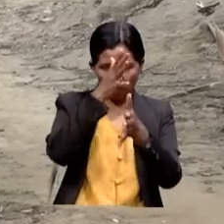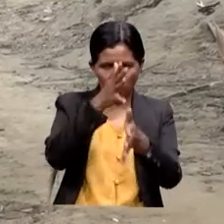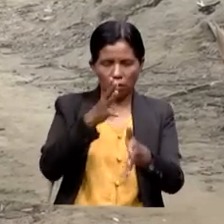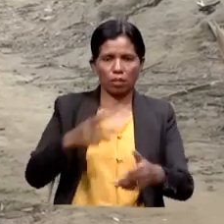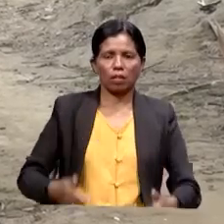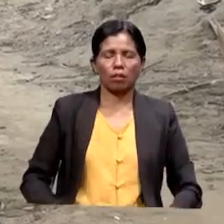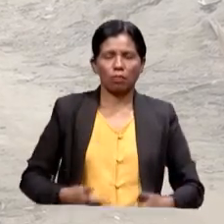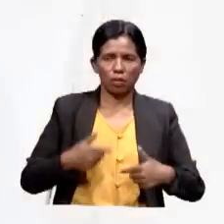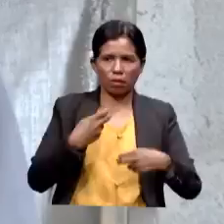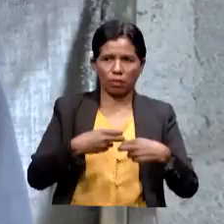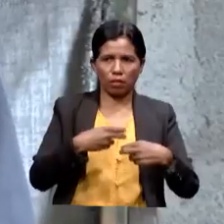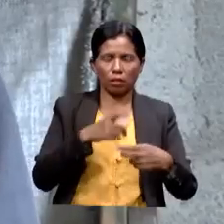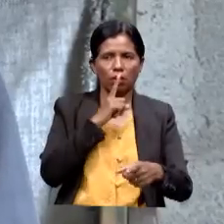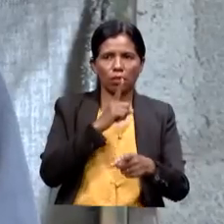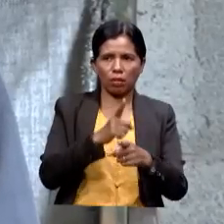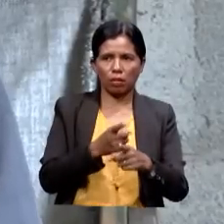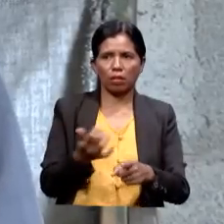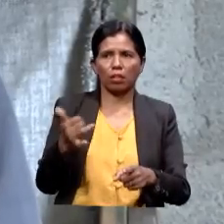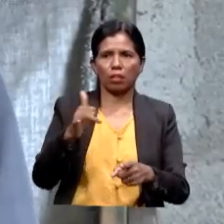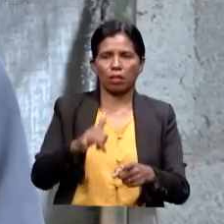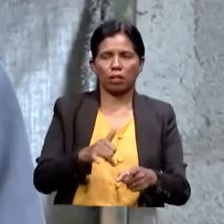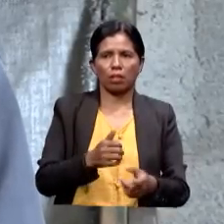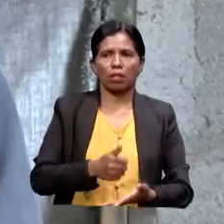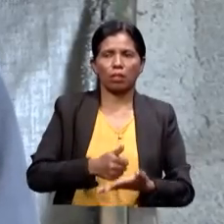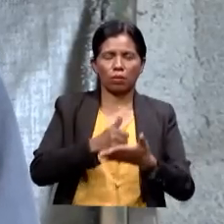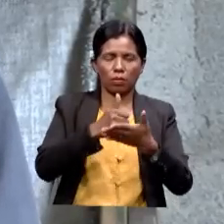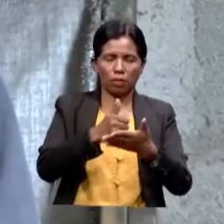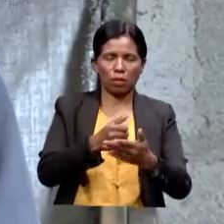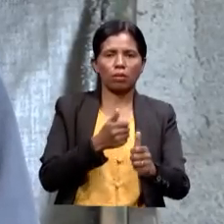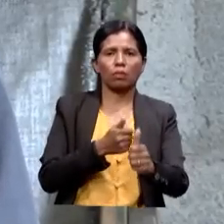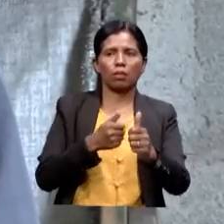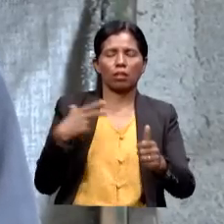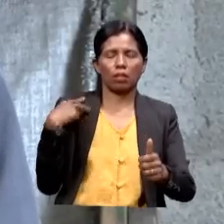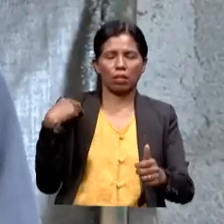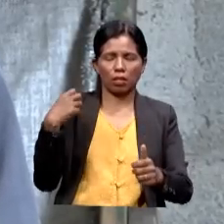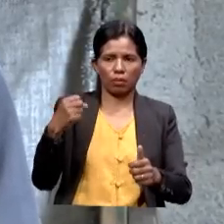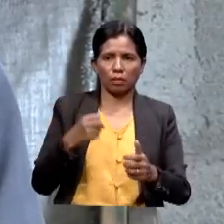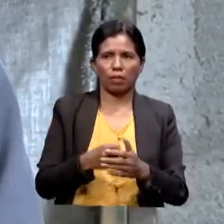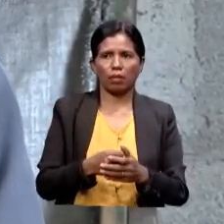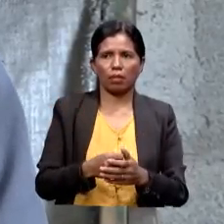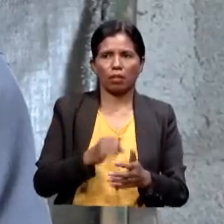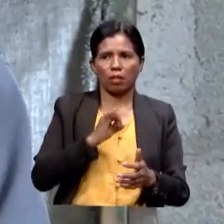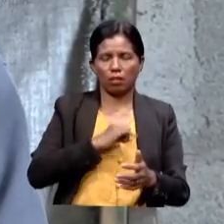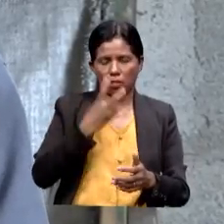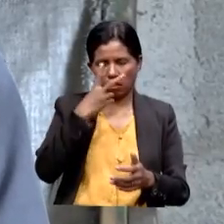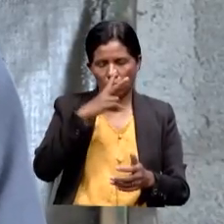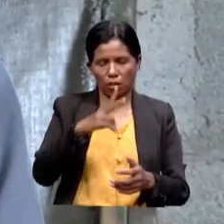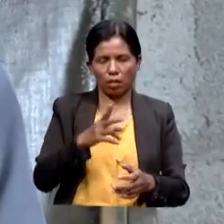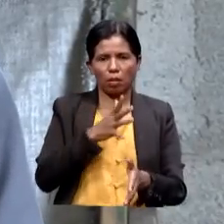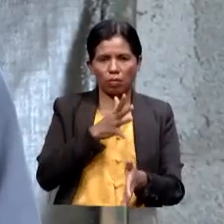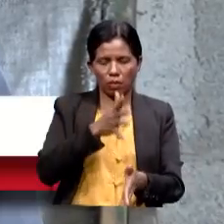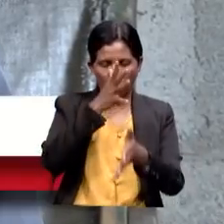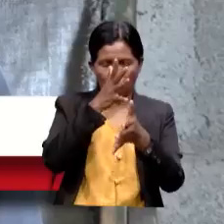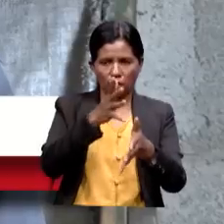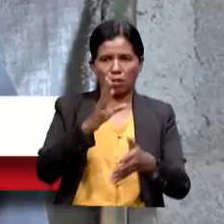amor e sussardoni. Durante né, me apoio tu ir nek bit. Aí de né, mas durante né, acompanha lá avô.